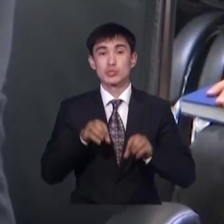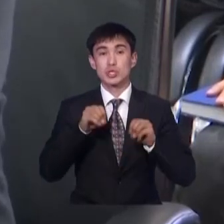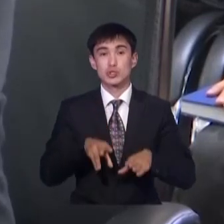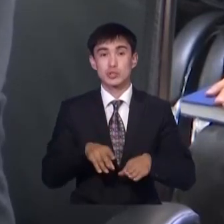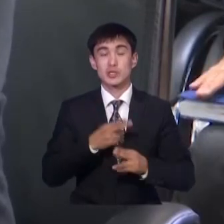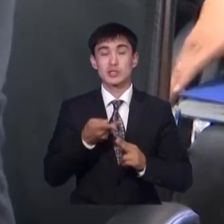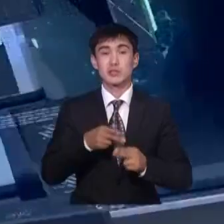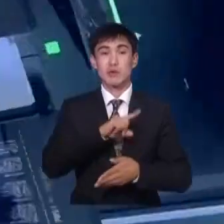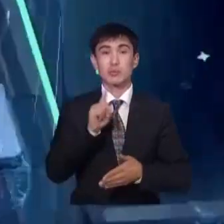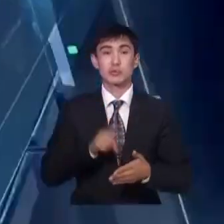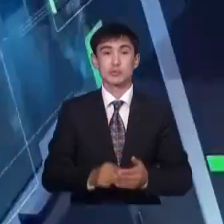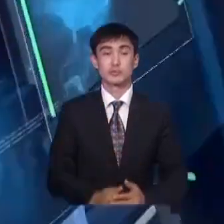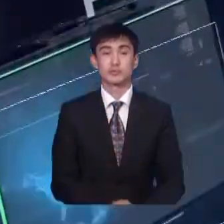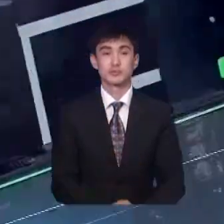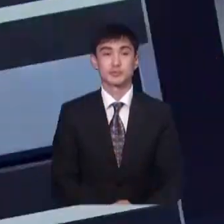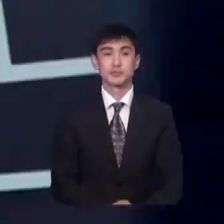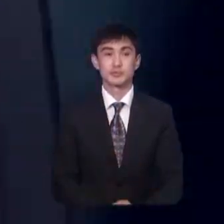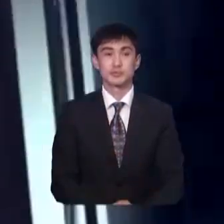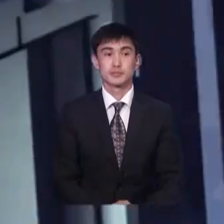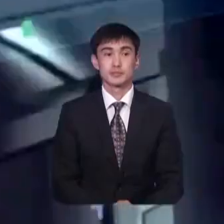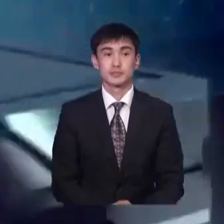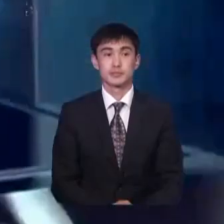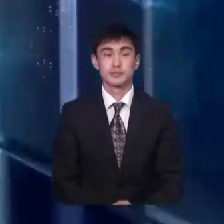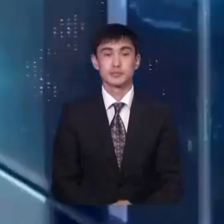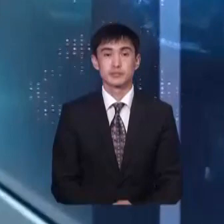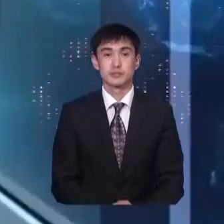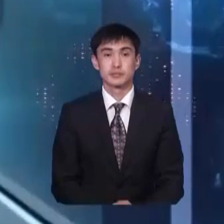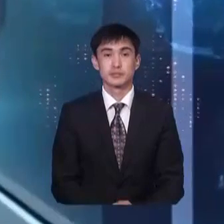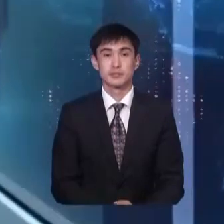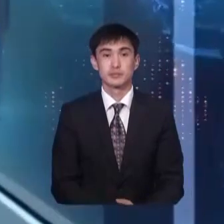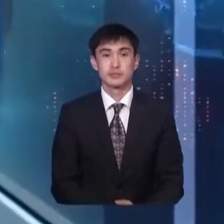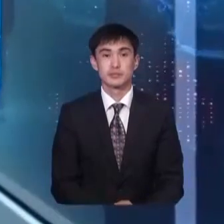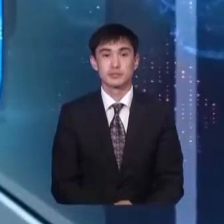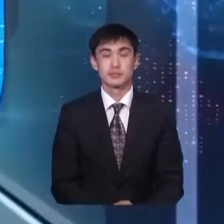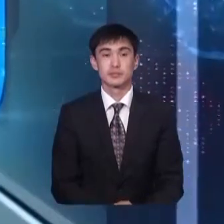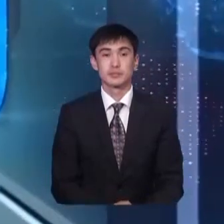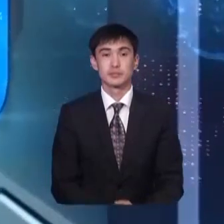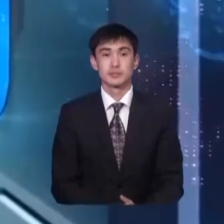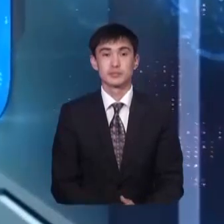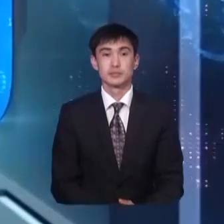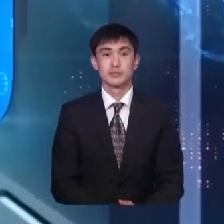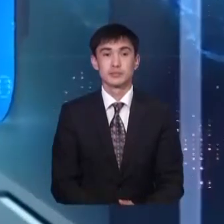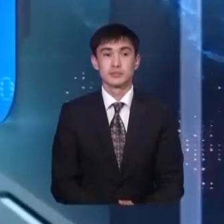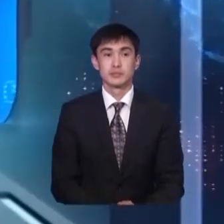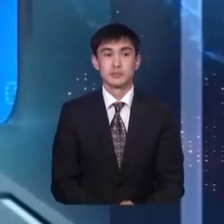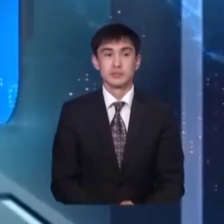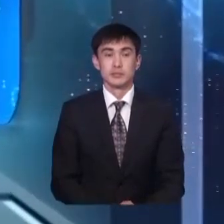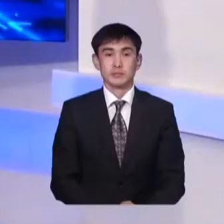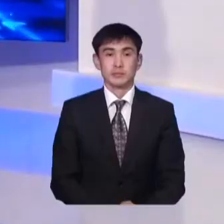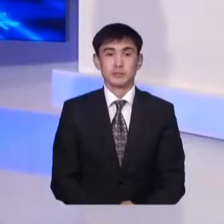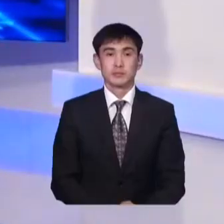решен этот вопрос. Жандос Назарбаев, Акота Урал, КЗ, Жандос Умербай, телерадиокомпания ЖТСУ, Алматинская